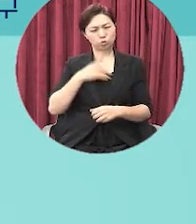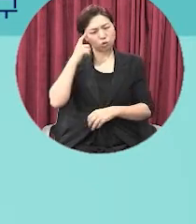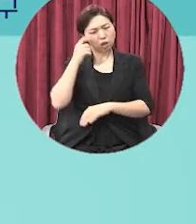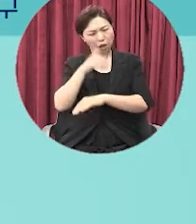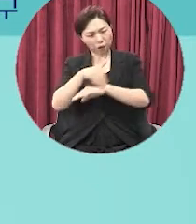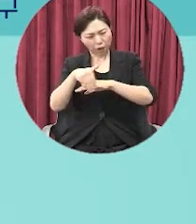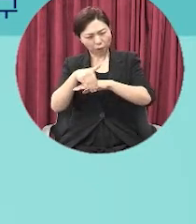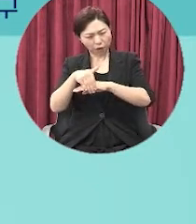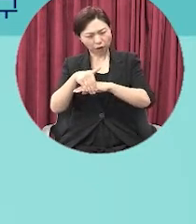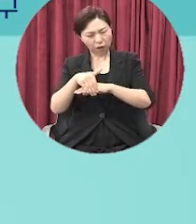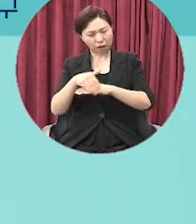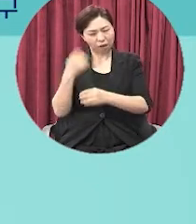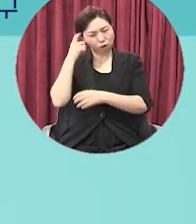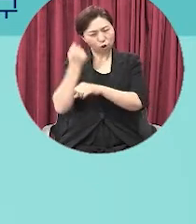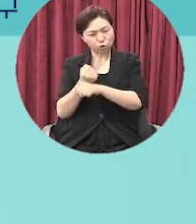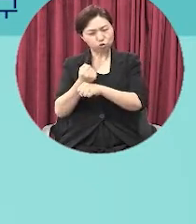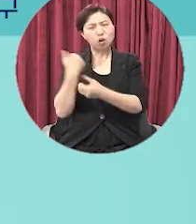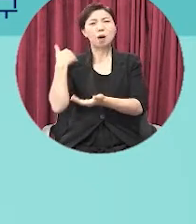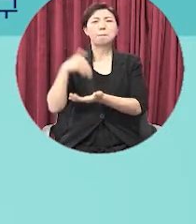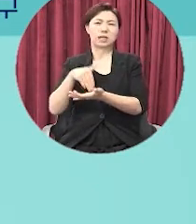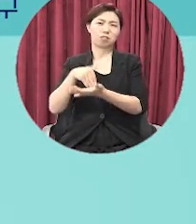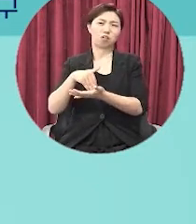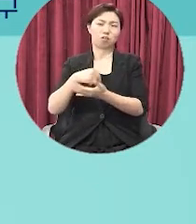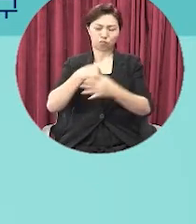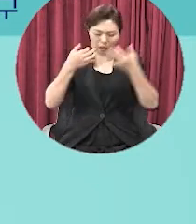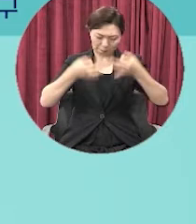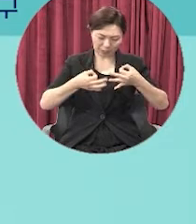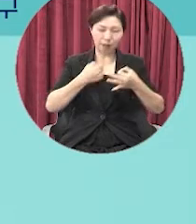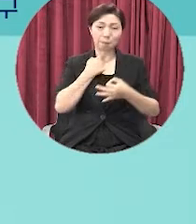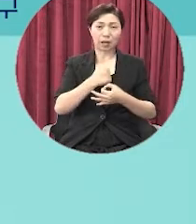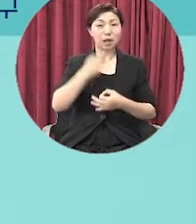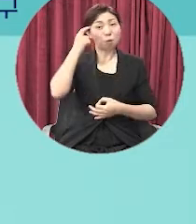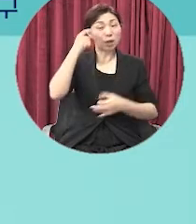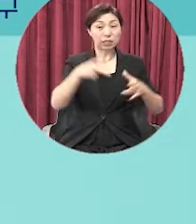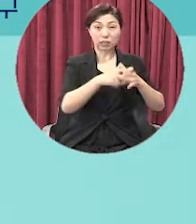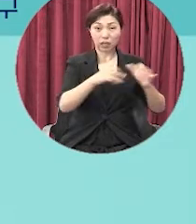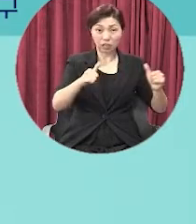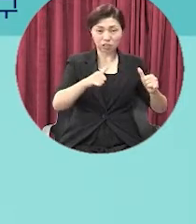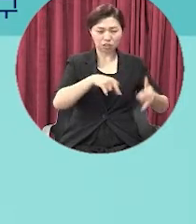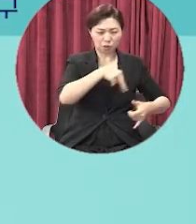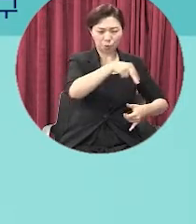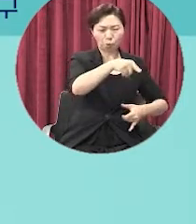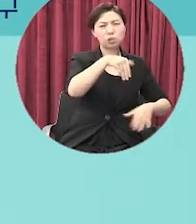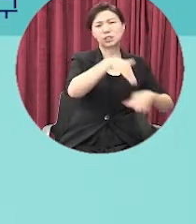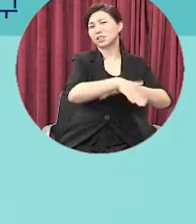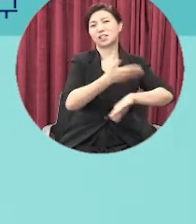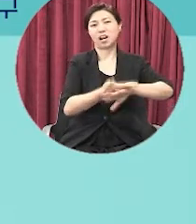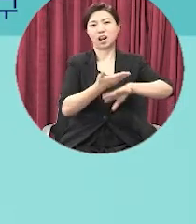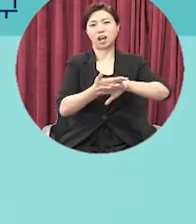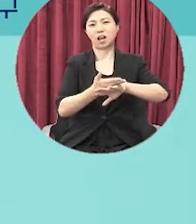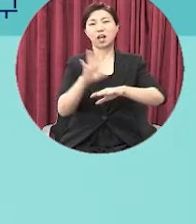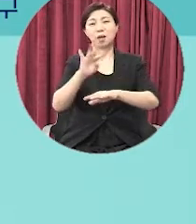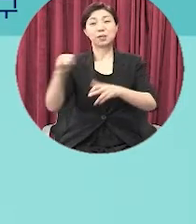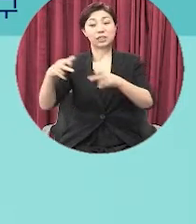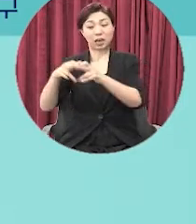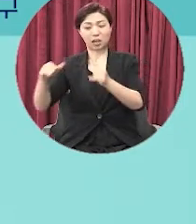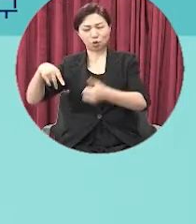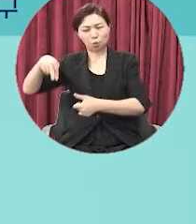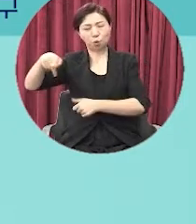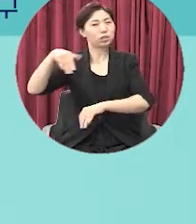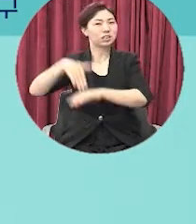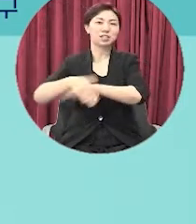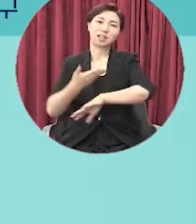반성을 한계 아 장애는 핵을 우리가 건물 거랑 다르잖아요 우리가 걷고 박 얘를 들면 휠체어에 계시다면